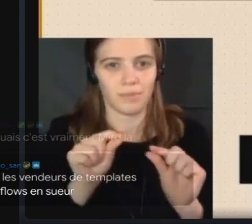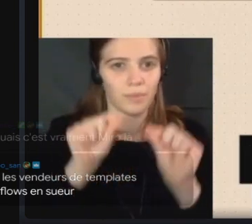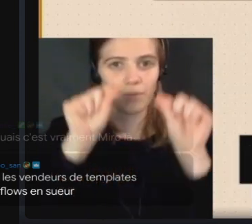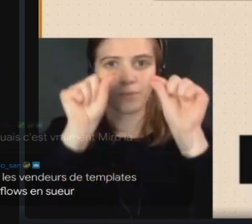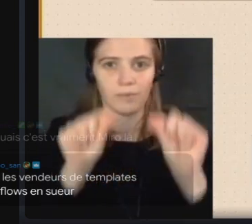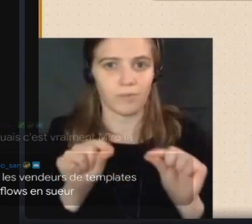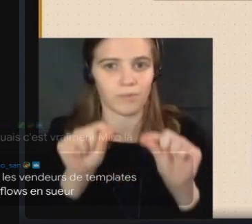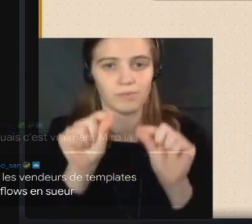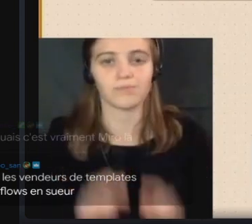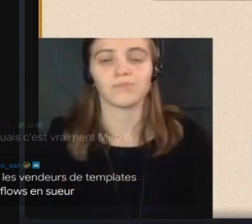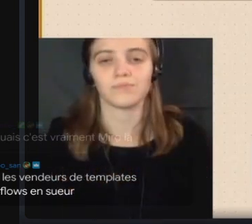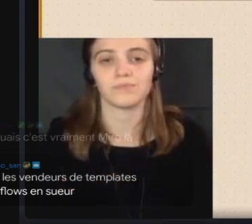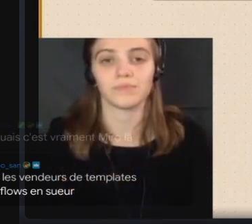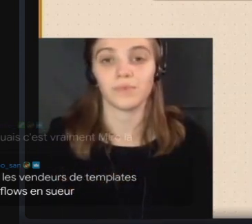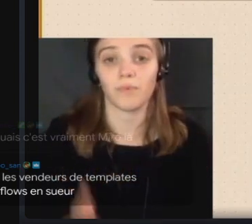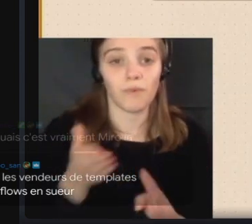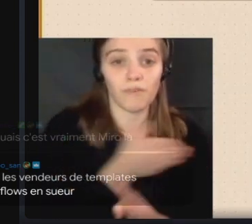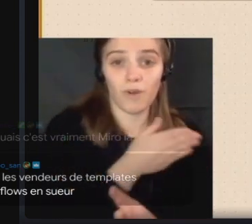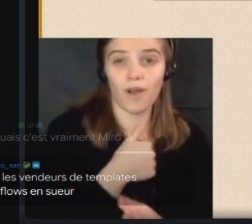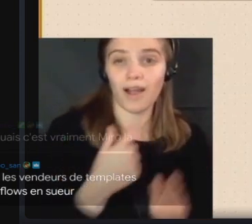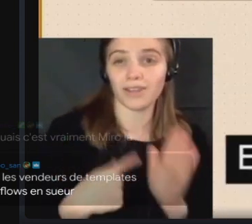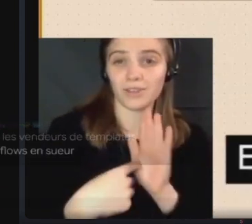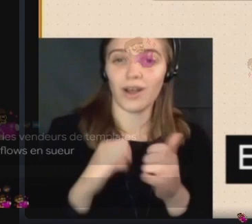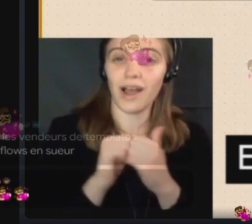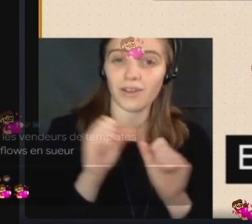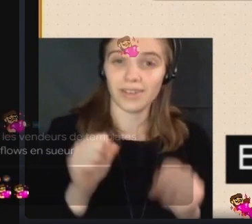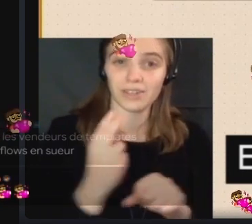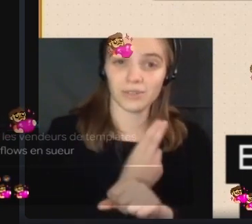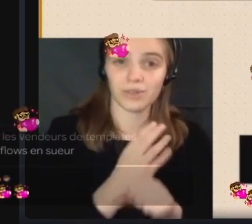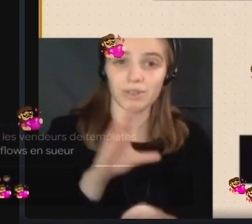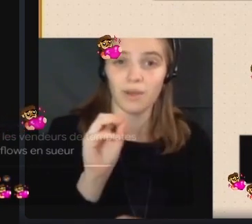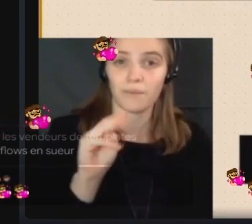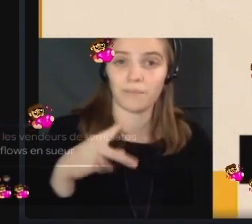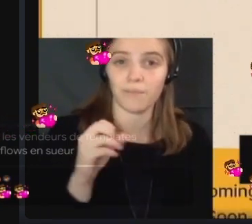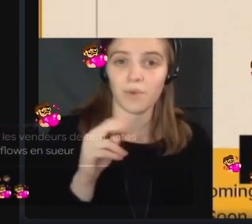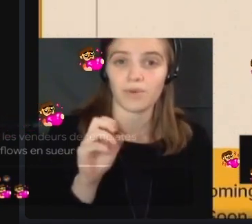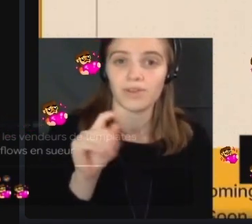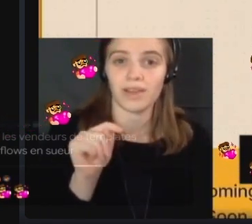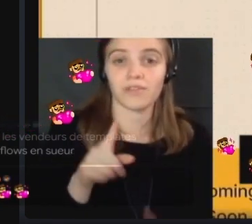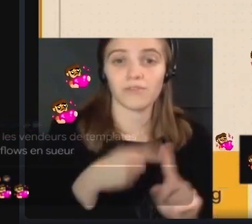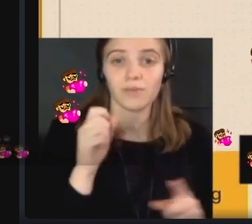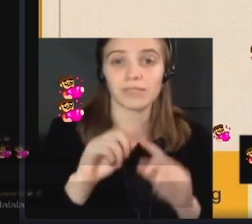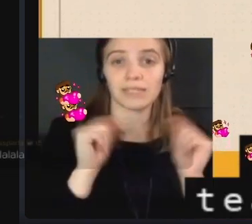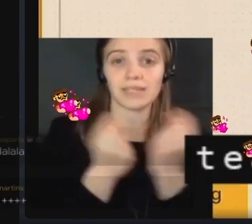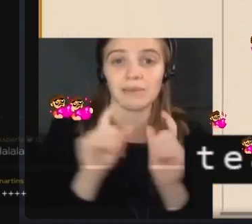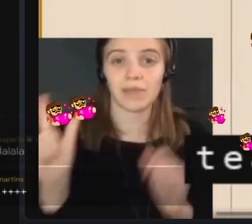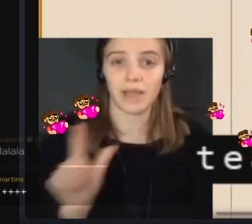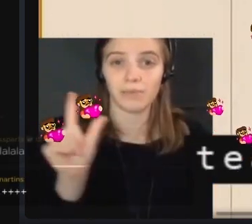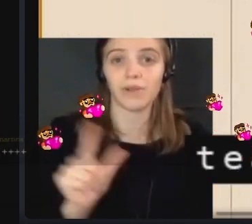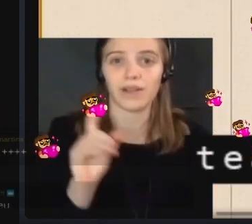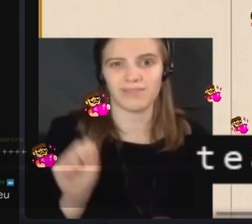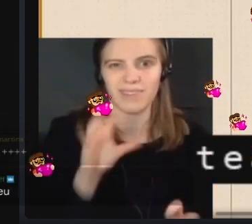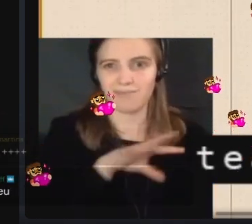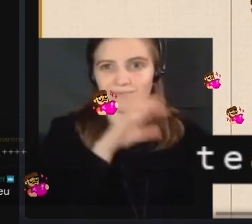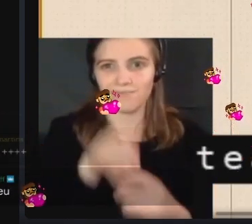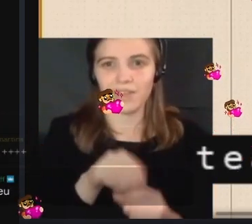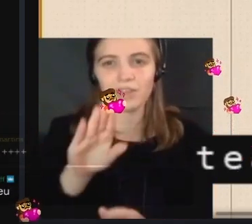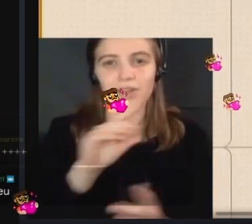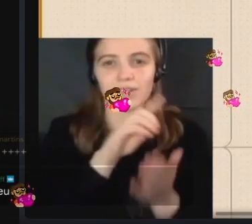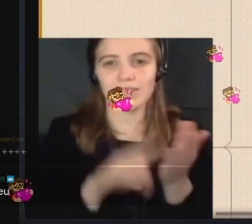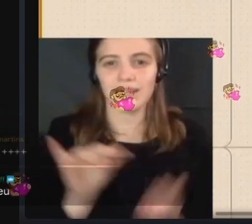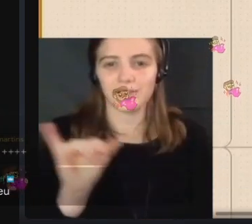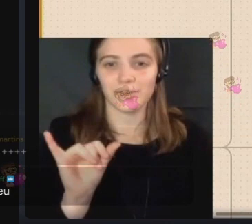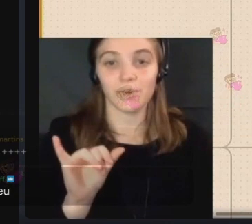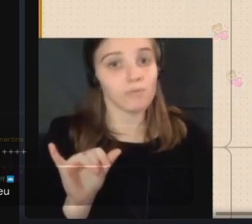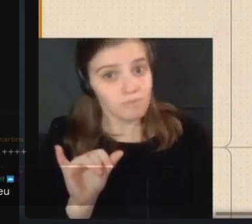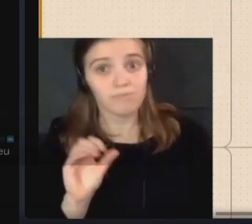can use the components Moi, j'avais une application qui s'appelait MindNode. insert into your designs as Et well. vous avez vu, ma map de mon appli, je l'avais fait à l'arrache,